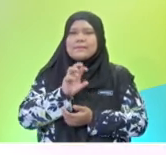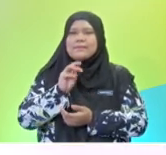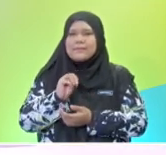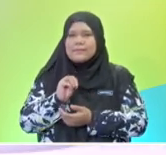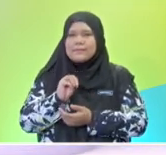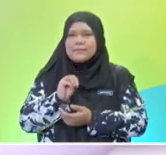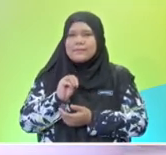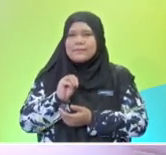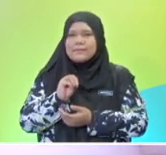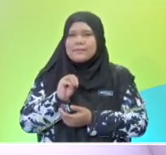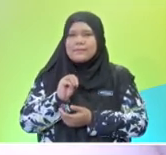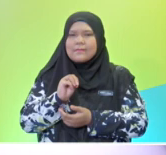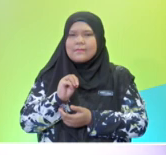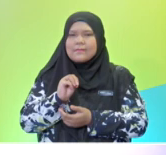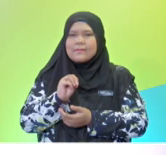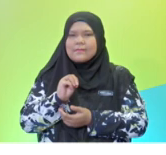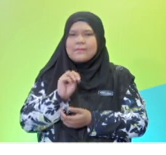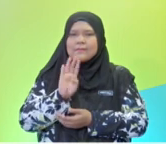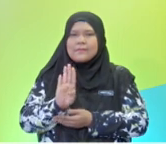M-E-M. Ha, yeah. Dia tahu.